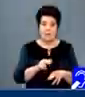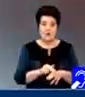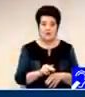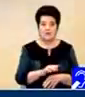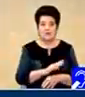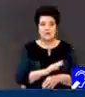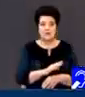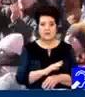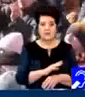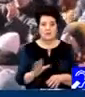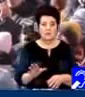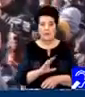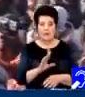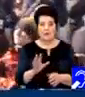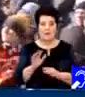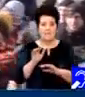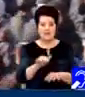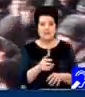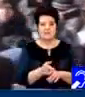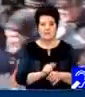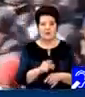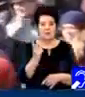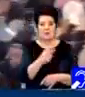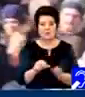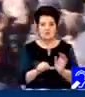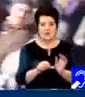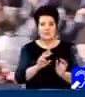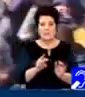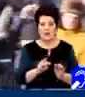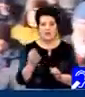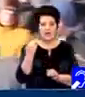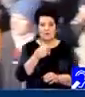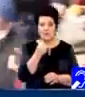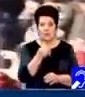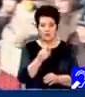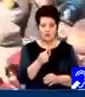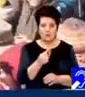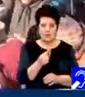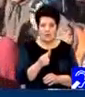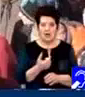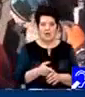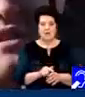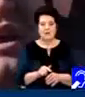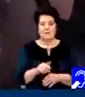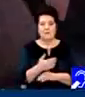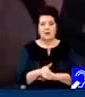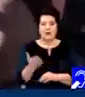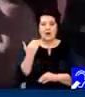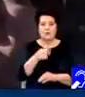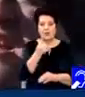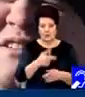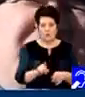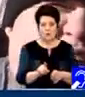operat masiv arestări, așa cum a făcut pe 26 martie anul trecut sau pe 12 iunie tot anul